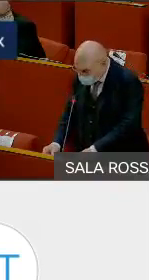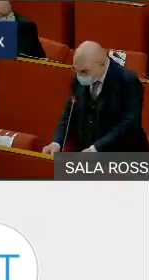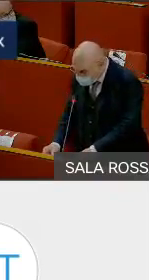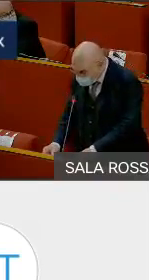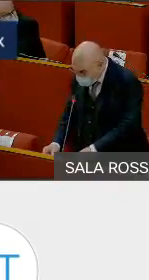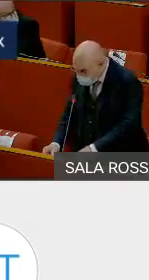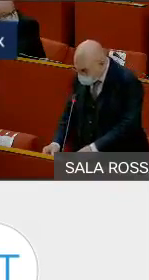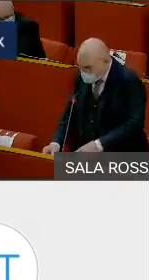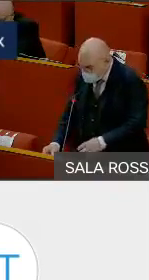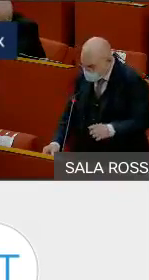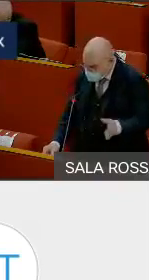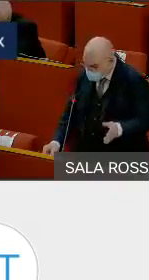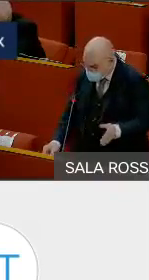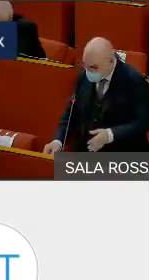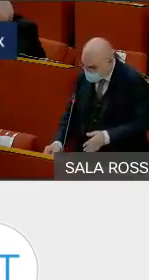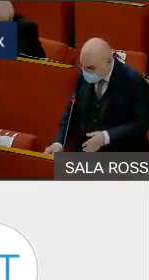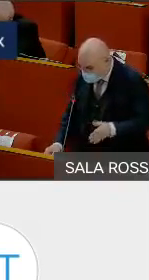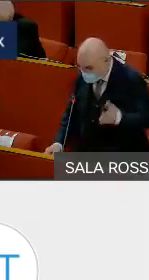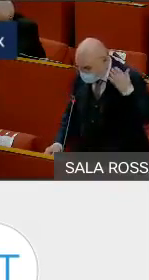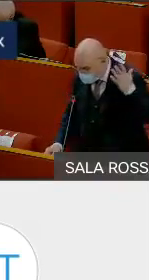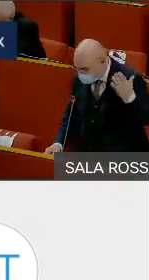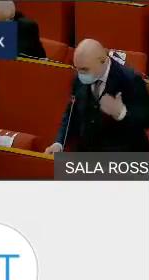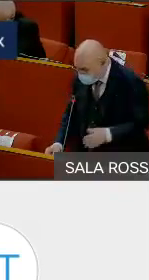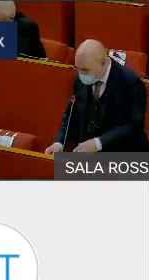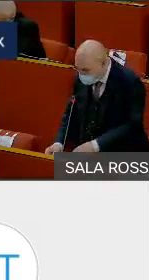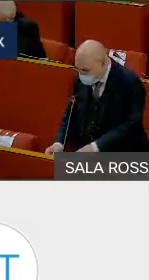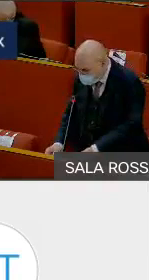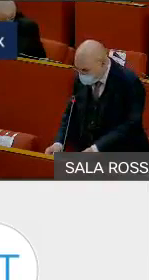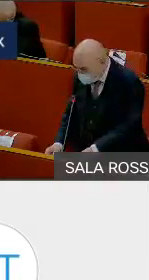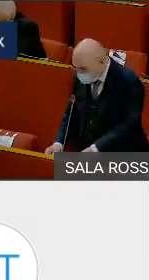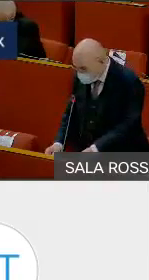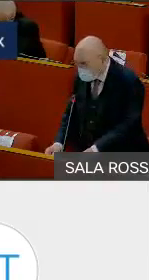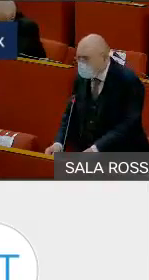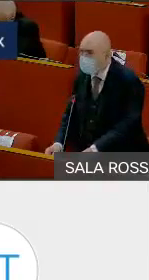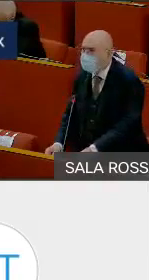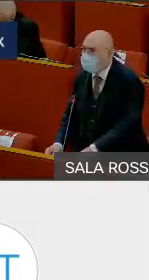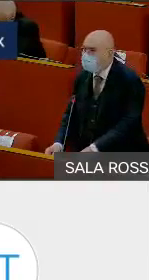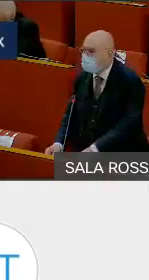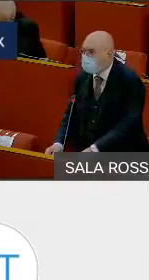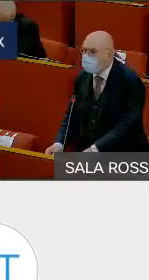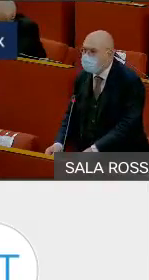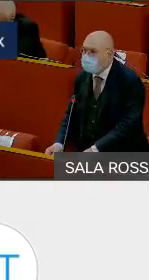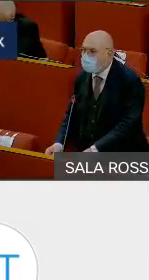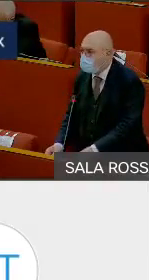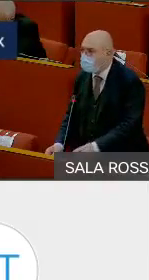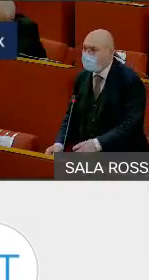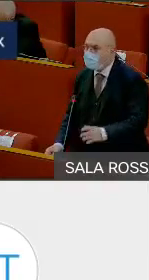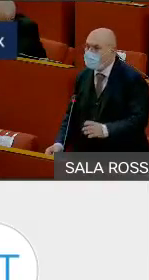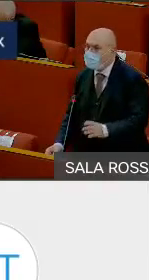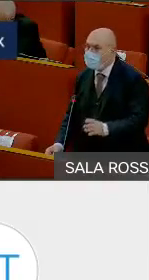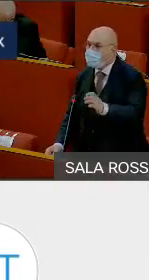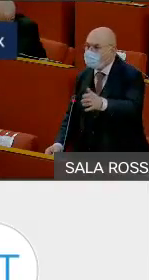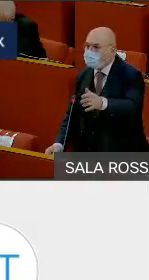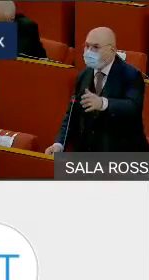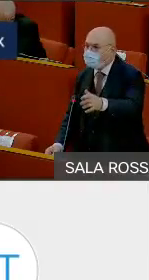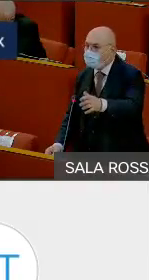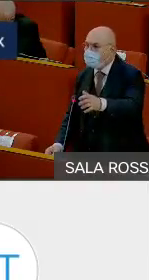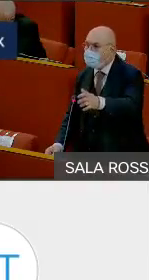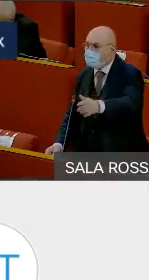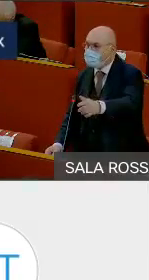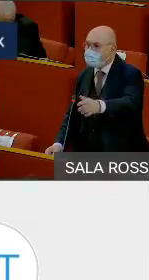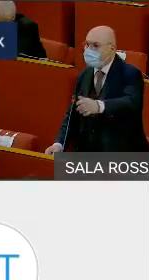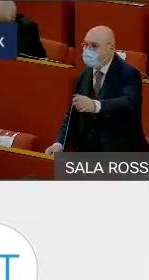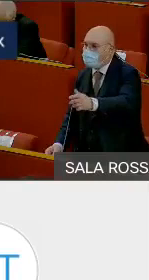a quello che è il contributo straordinario del 2000 2001 e poi 2008 regionale per l'incremento di valore